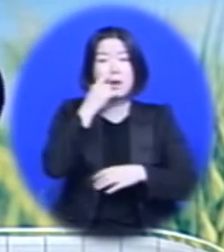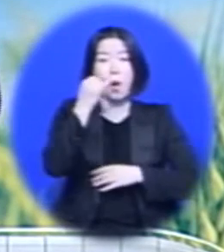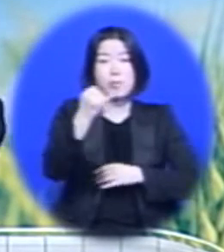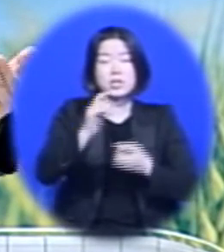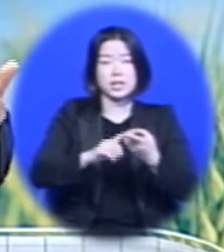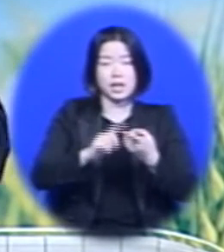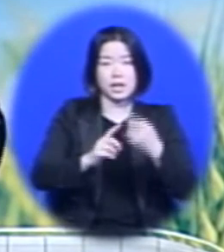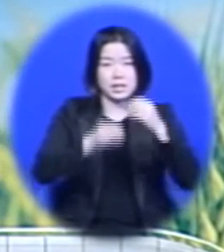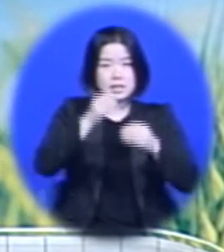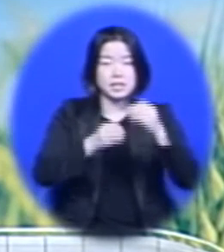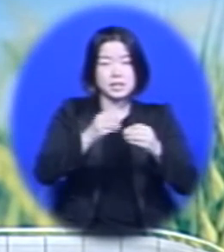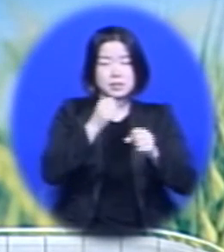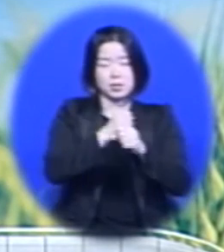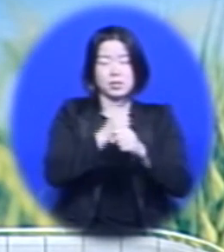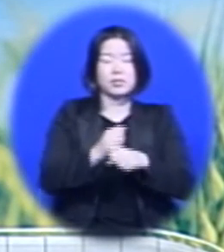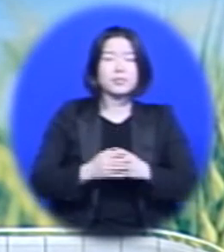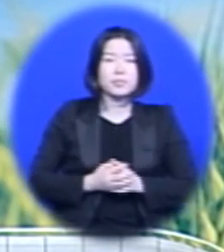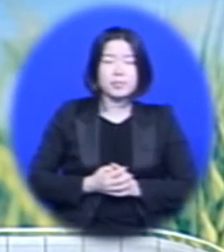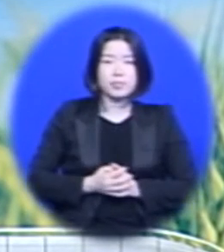그가 시로 이렇게 읊었습니다.